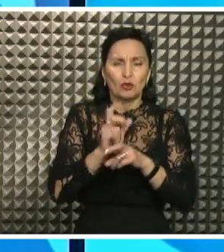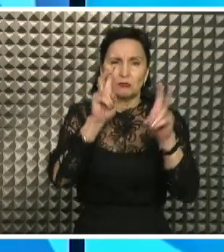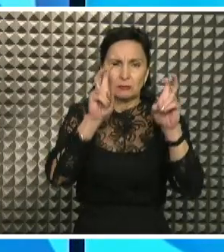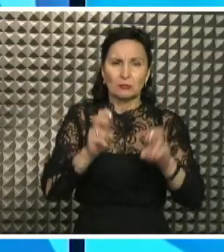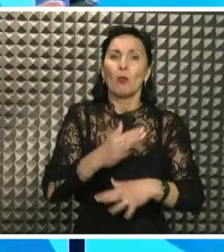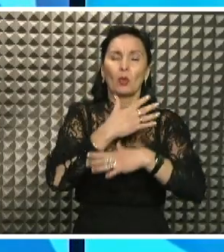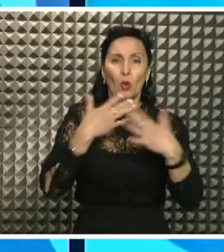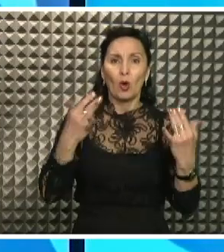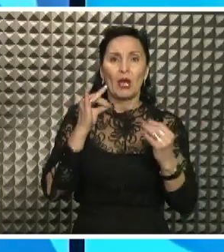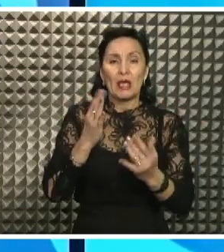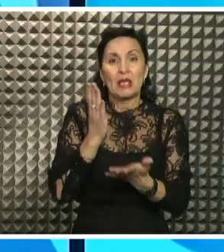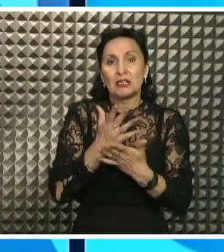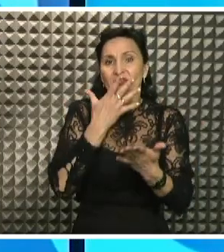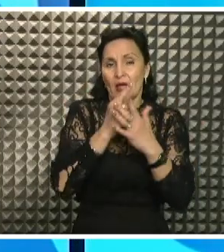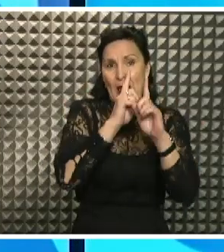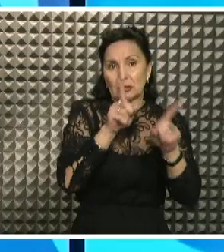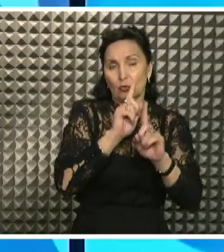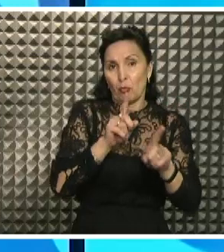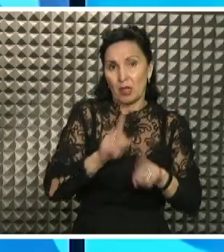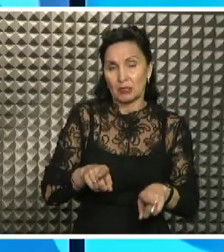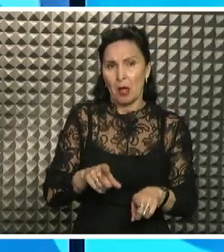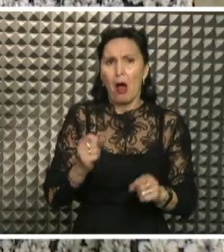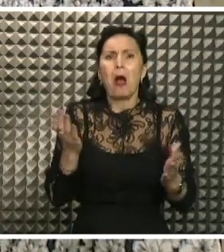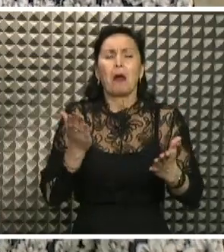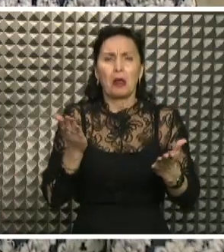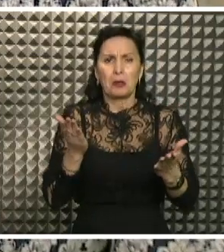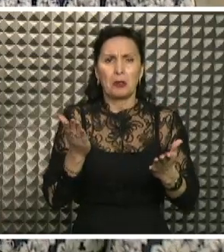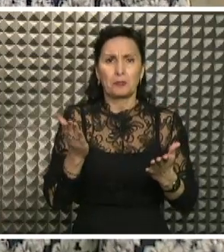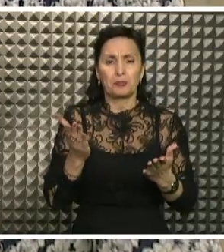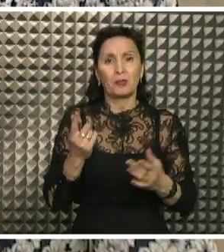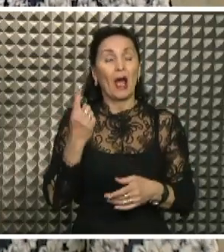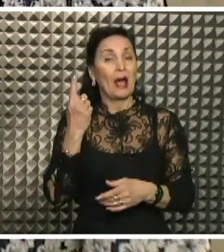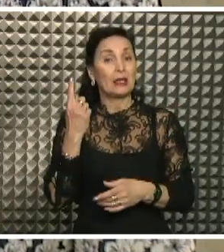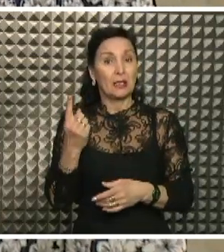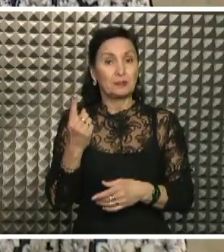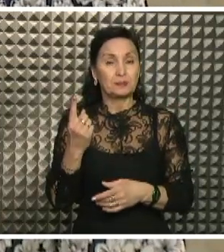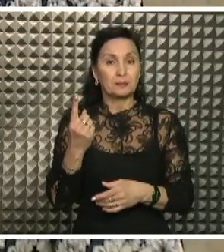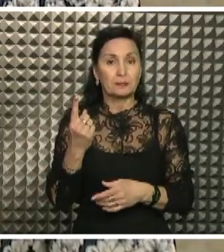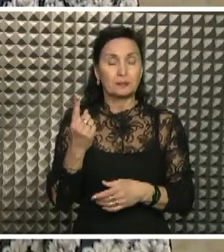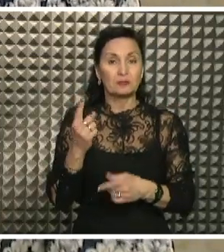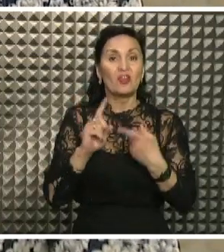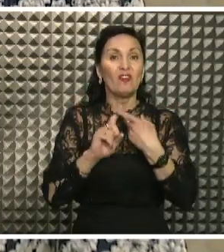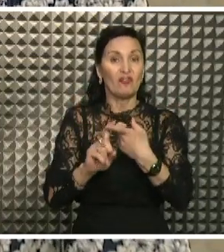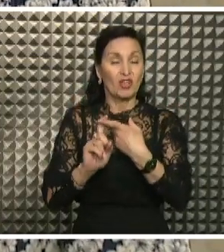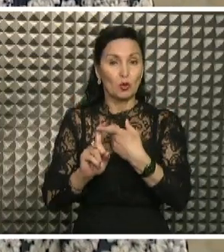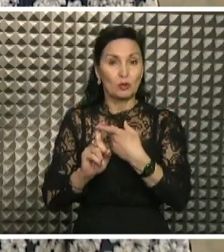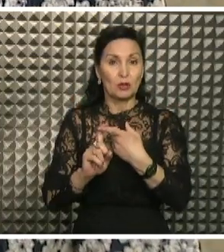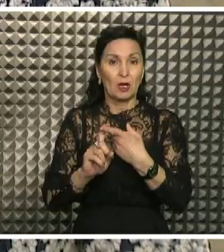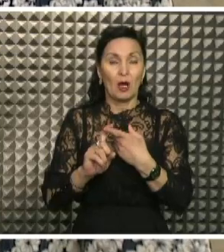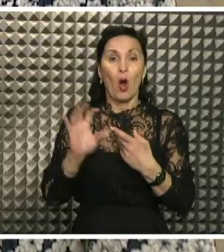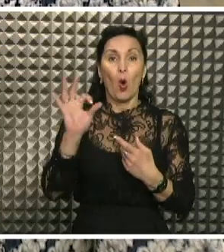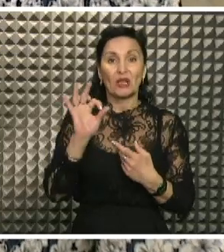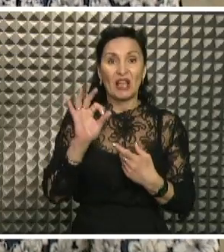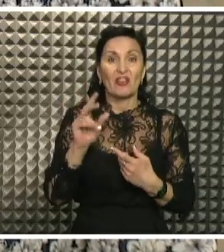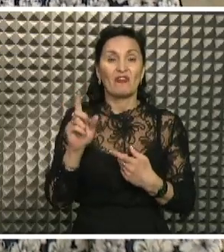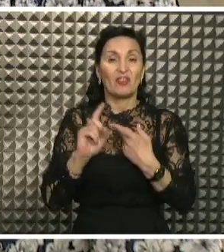у каждого есть свои особенности течения. А какие немножечко особенности расскажите? Одни вирусы, это аденовирус,